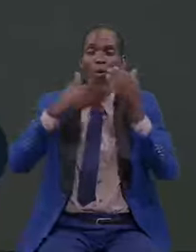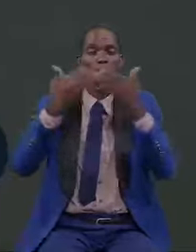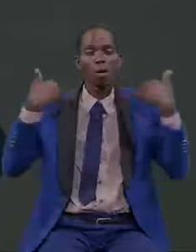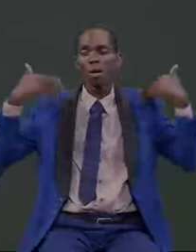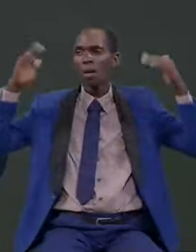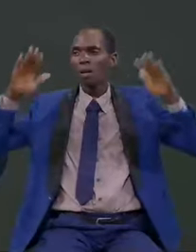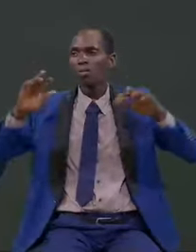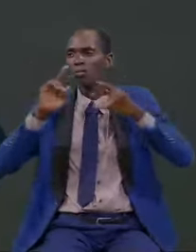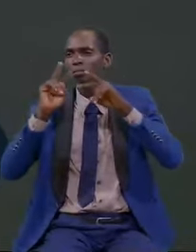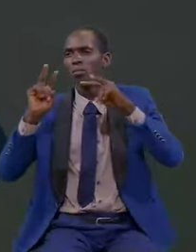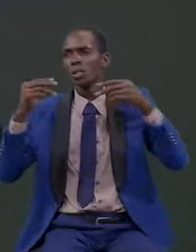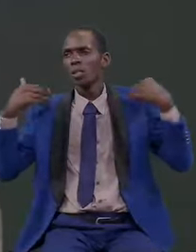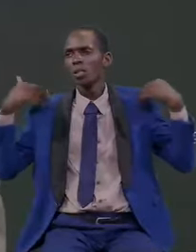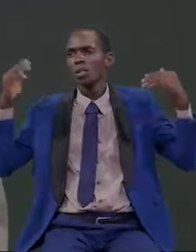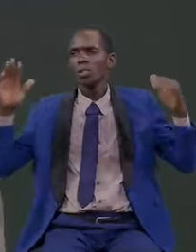anges,